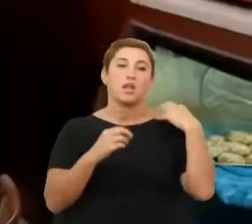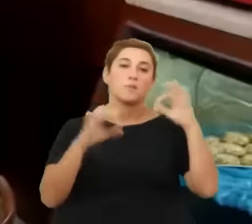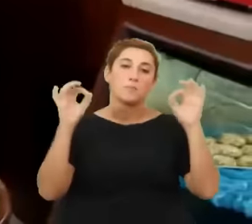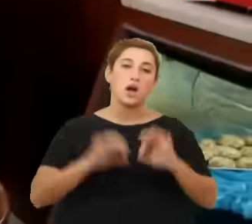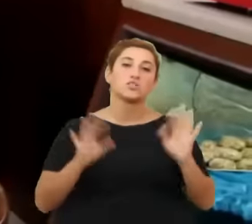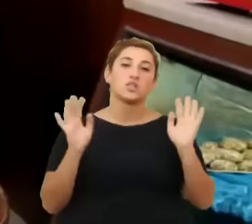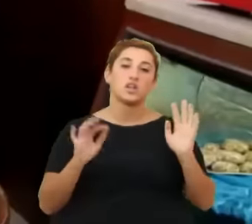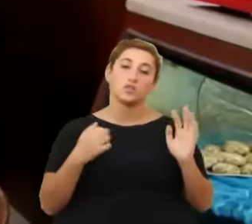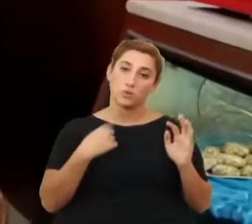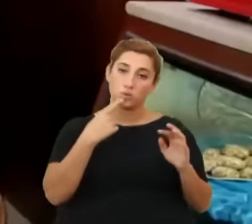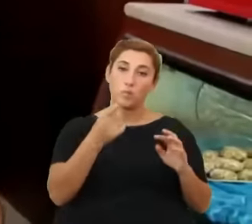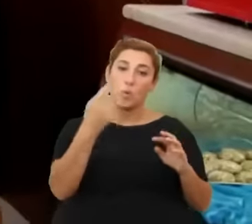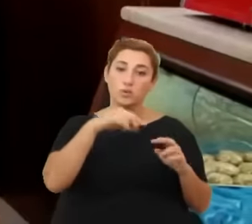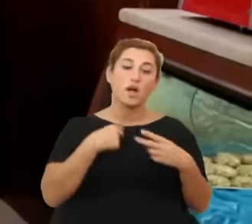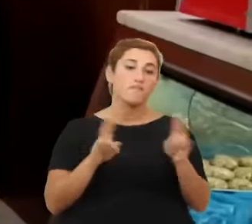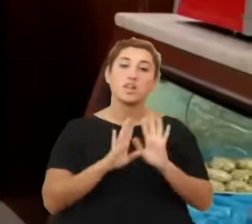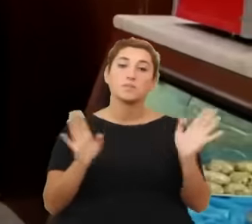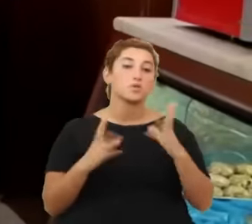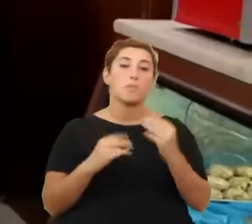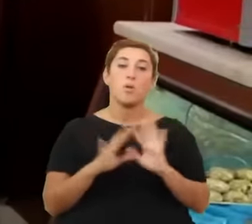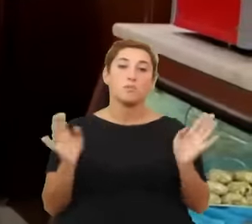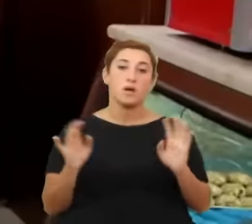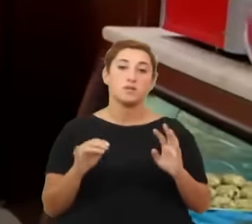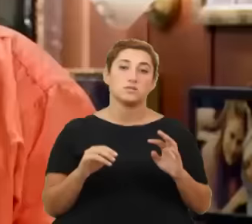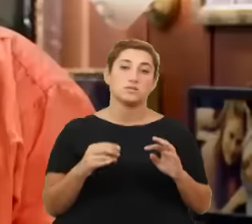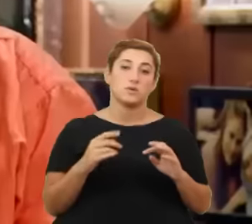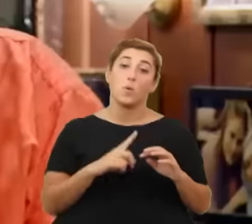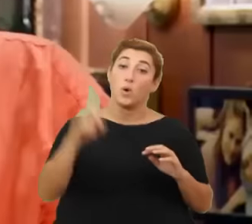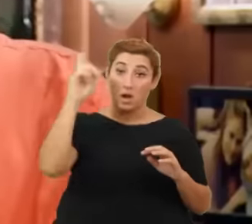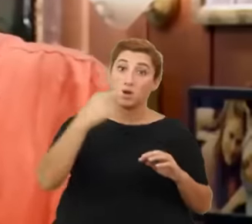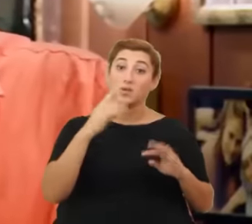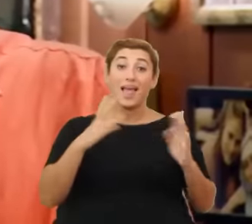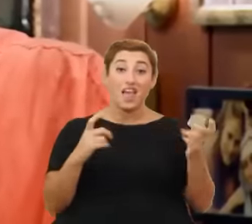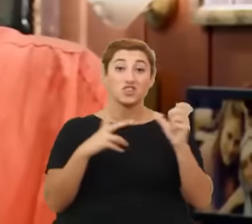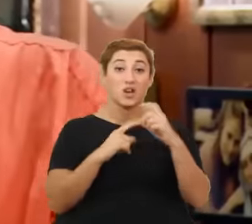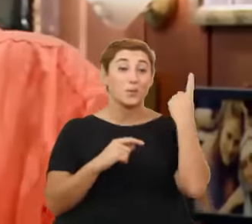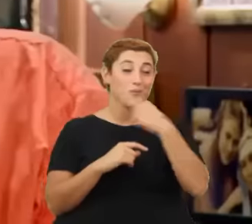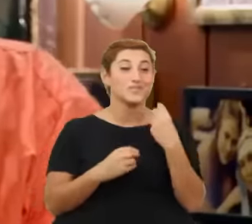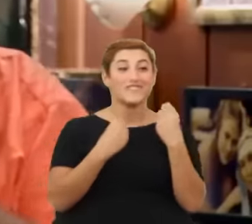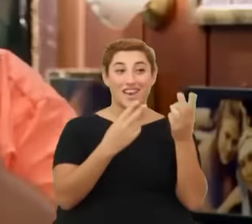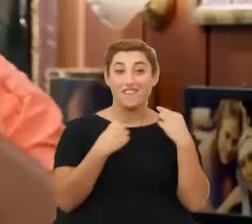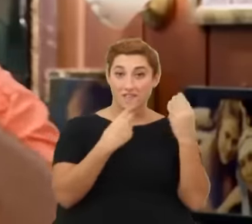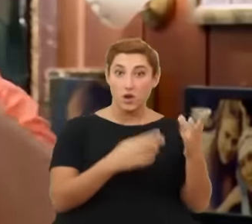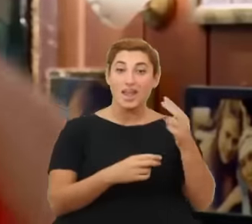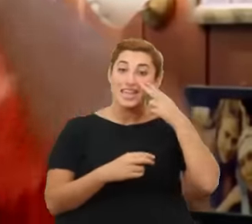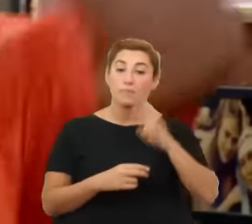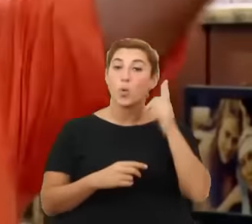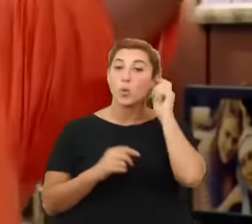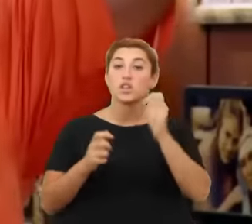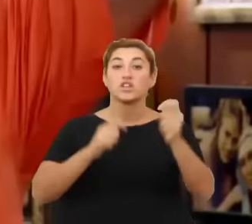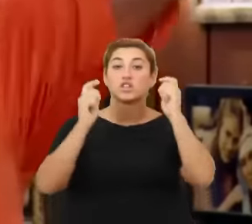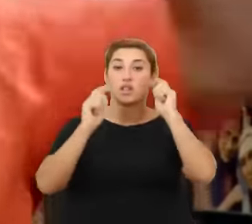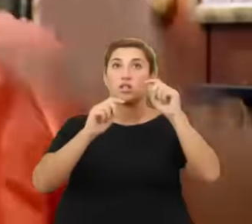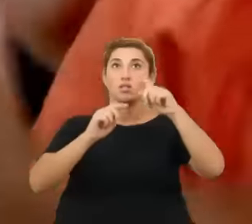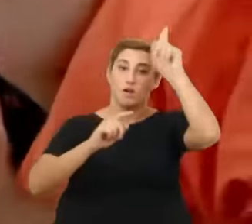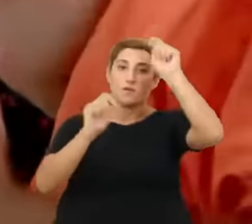başlar. Söyle o yüzden affetmeyeceğim ben olmaz. Elvan'a da söyle. Eğer Şahin'e yüz verirse yeminle onu kulaklarını da çeker